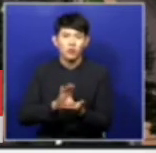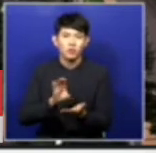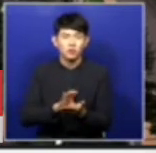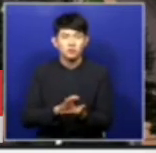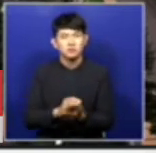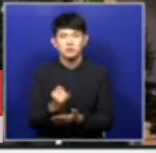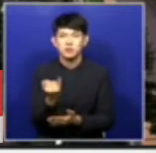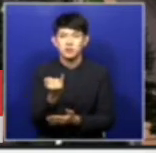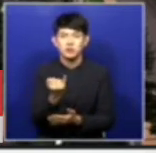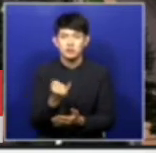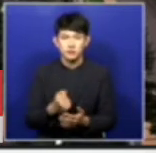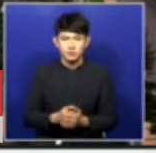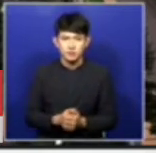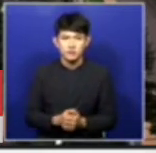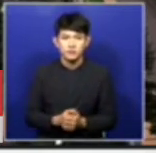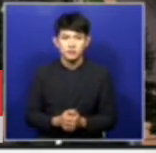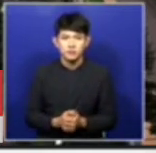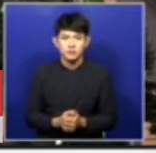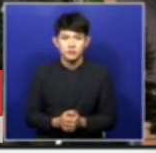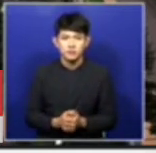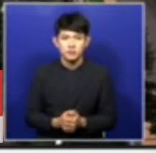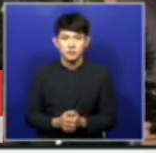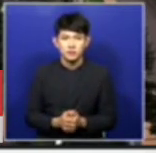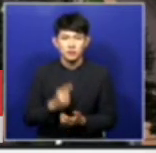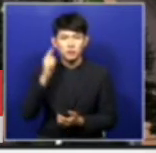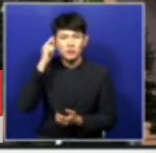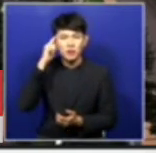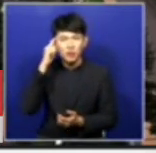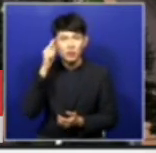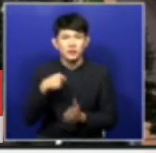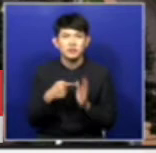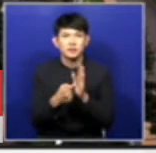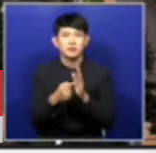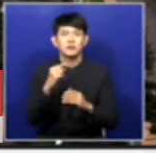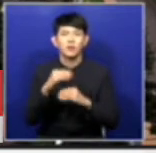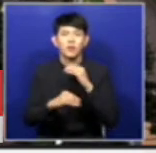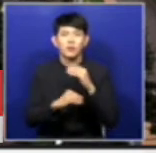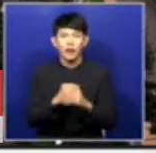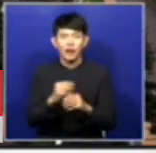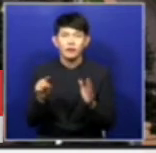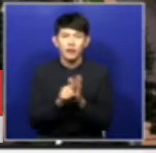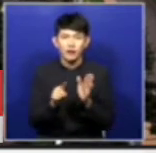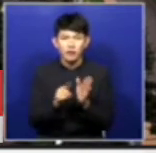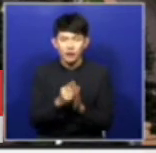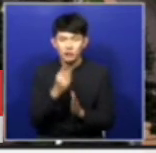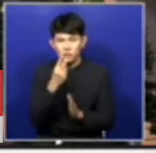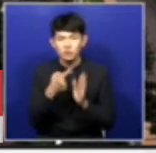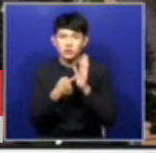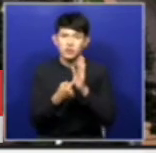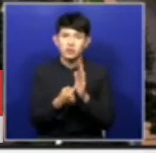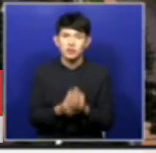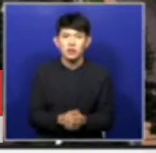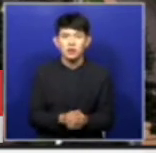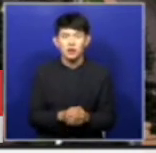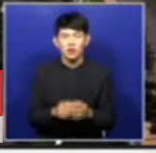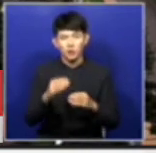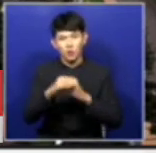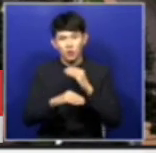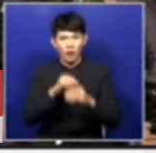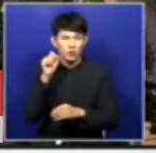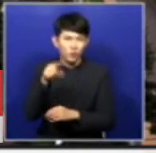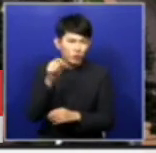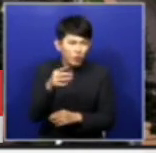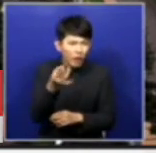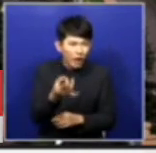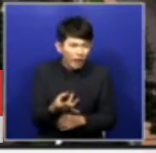เลยท่านไม่ได้คำนึงเลยว่าท่านจะเสนอโครงการแต่ละครั้งเนี่ยอันไหนมีความจำเป็นเร่งด่วนอันไห